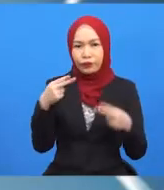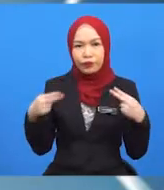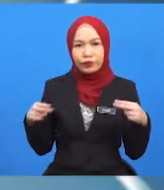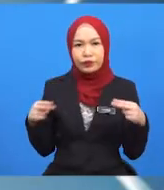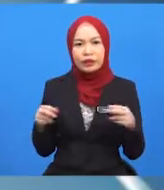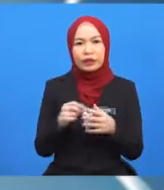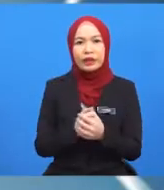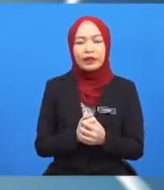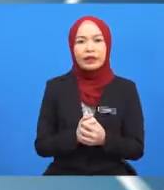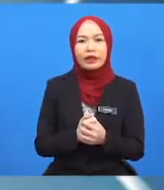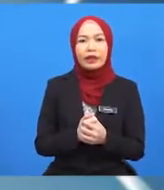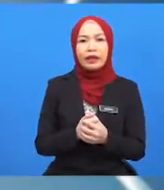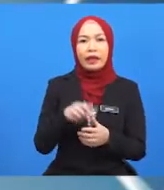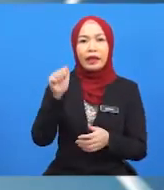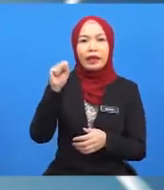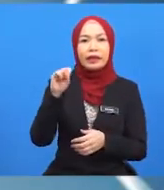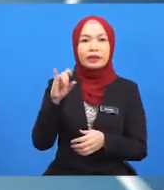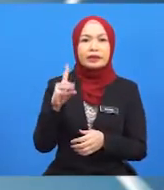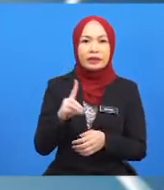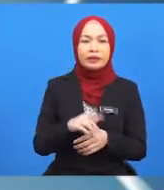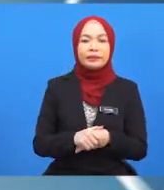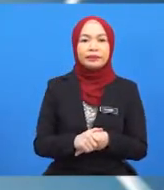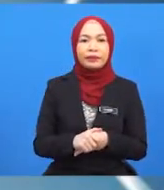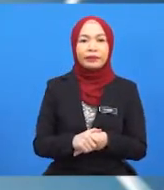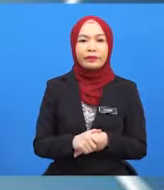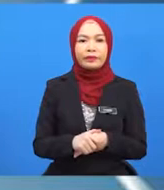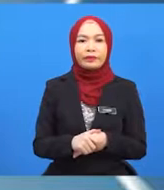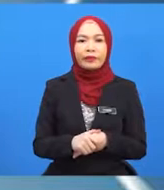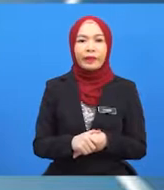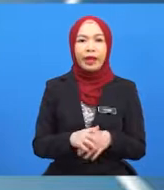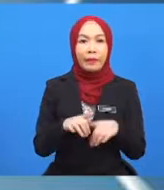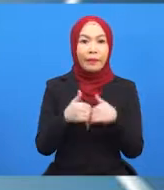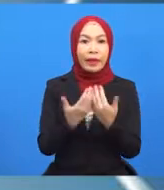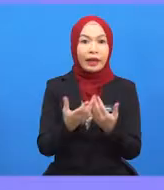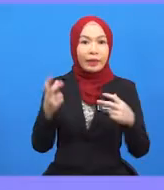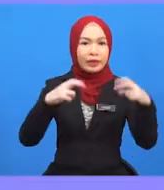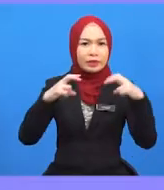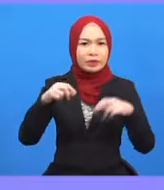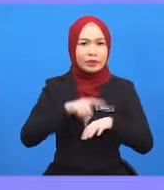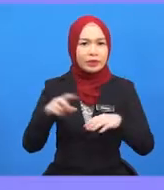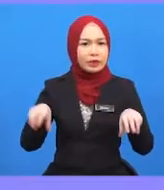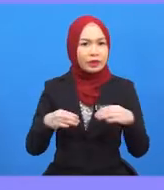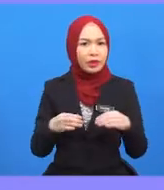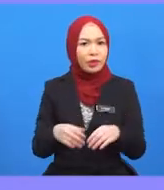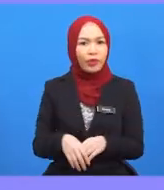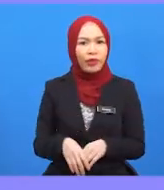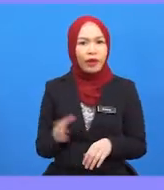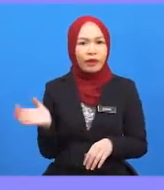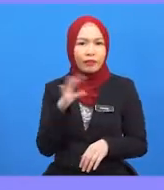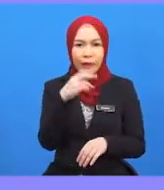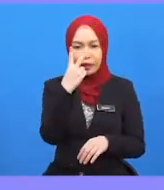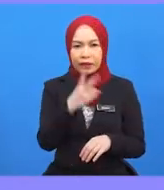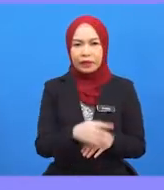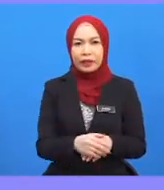Baiklah, mari kita sama-sama saksikan bagaimana eksperimen ini dilakukan. Kita mulakan dengan